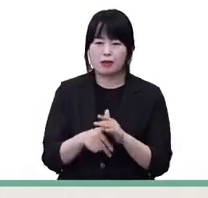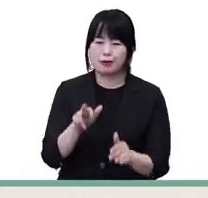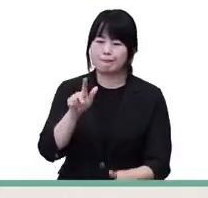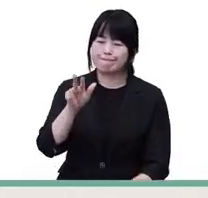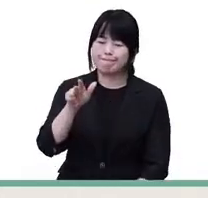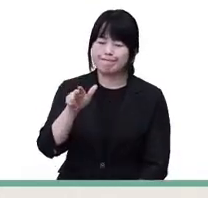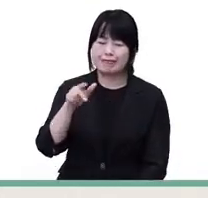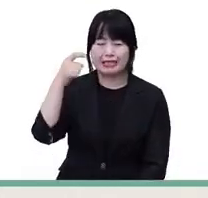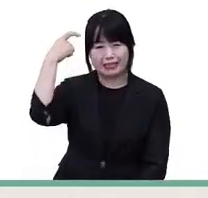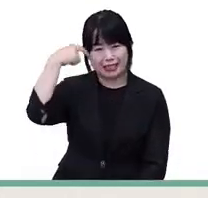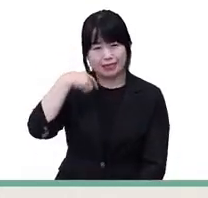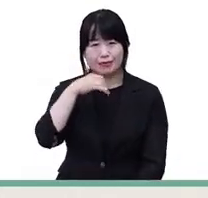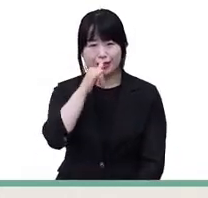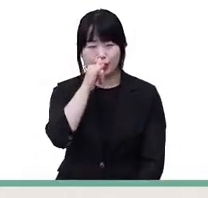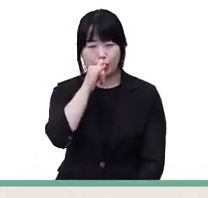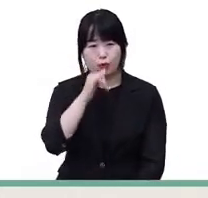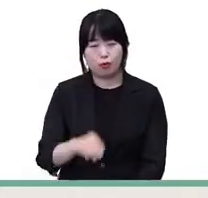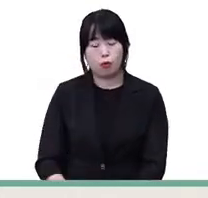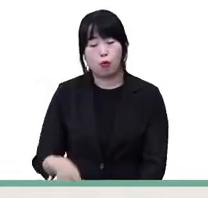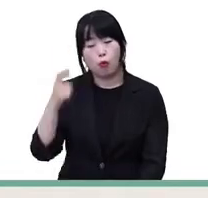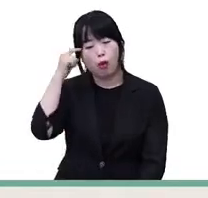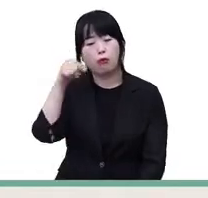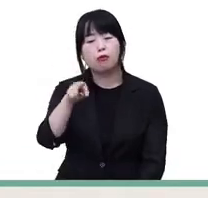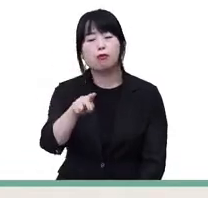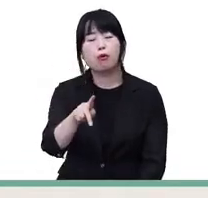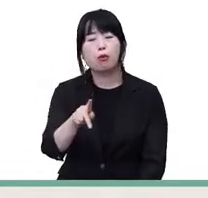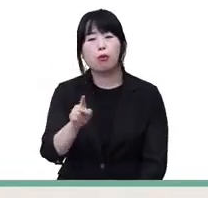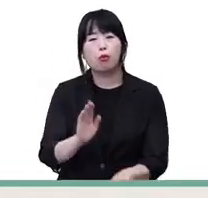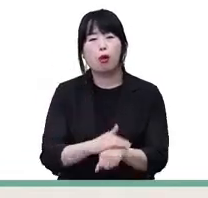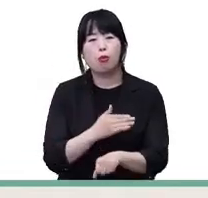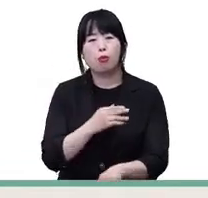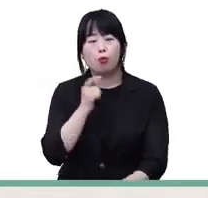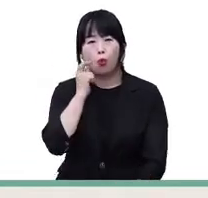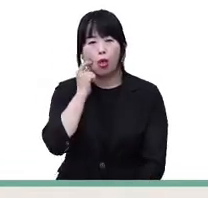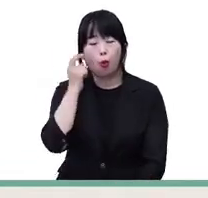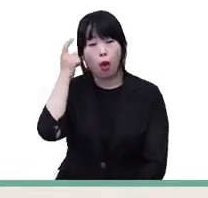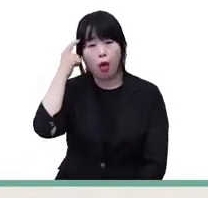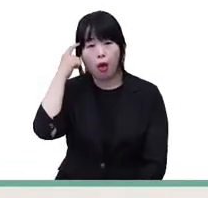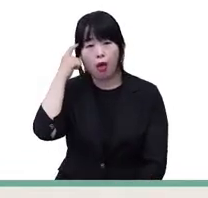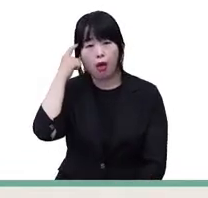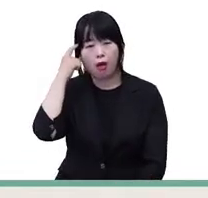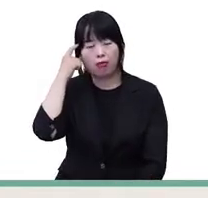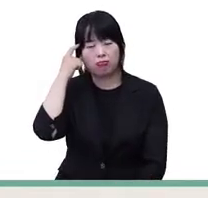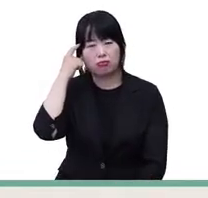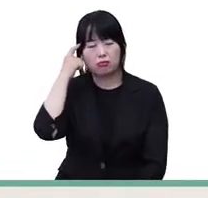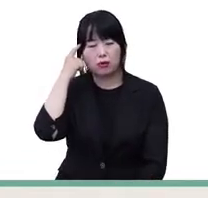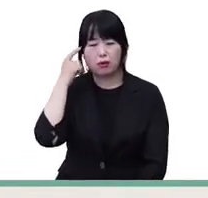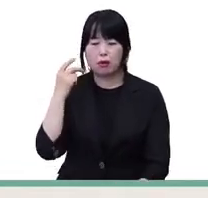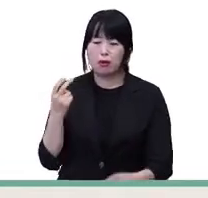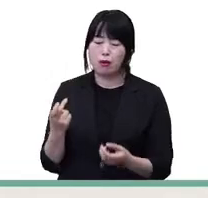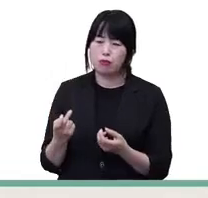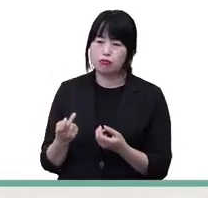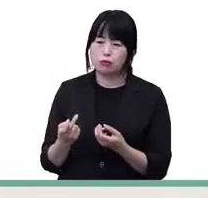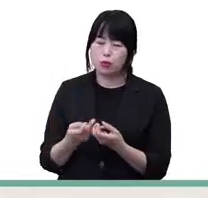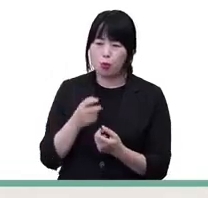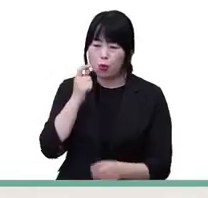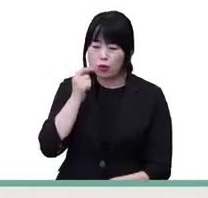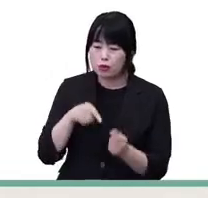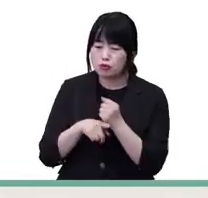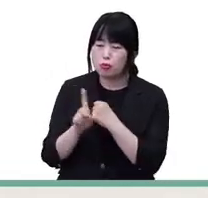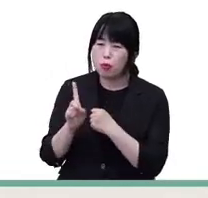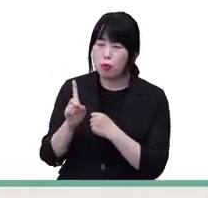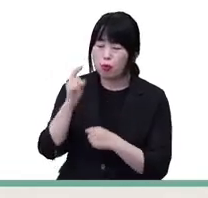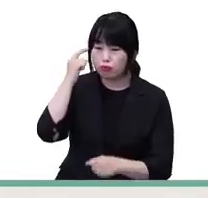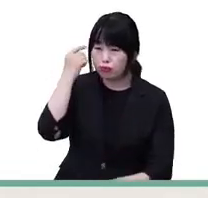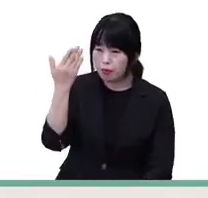수 있거든요. 왜 당신은 이것도 못했어? 라고 물어보는 거하고 어떻게 하다가 이걸 못하게 됐어요? 이렇게